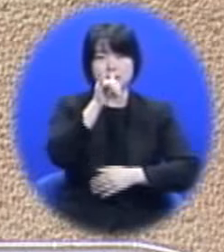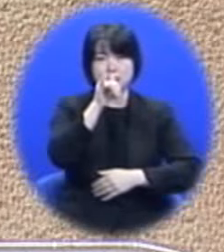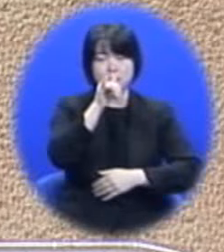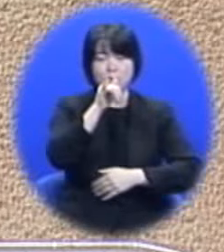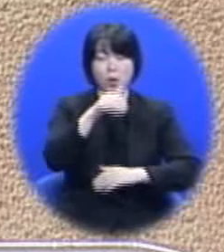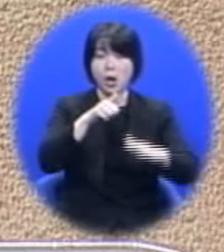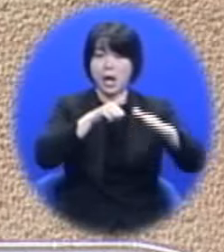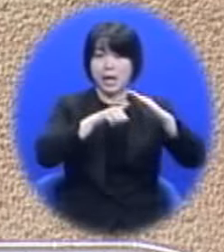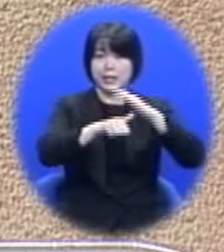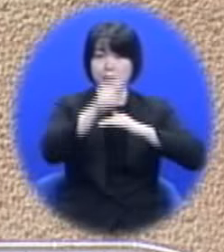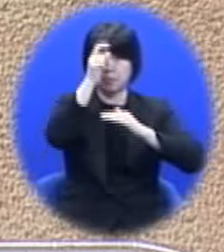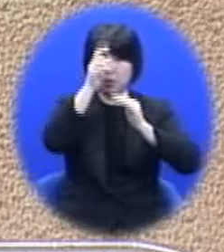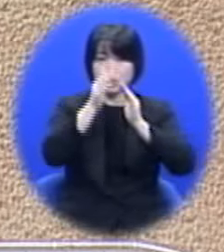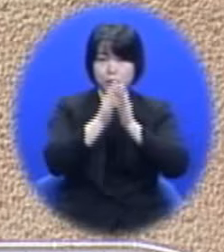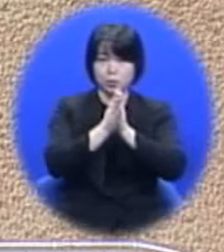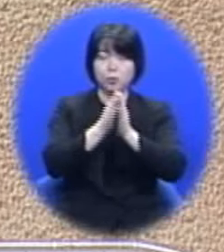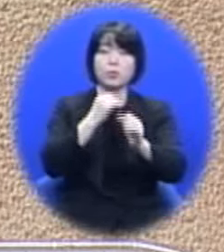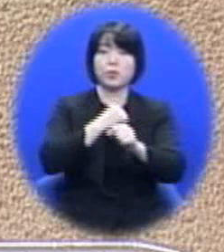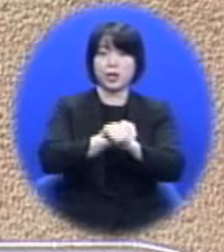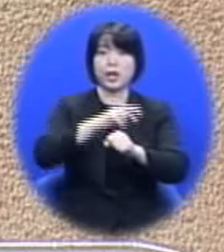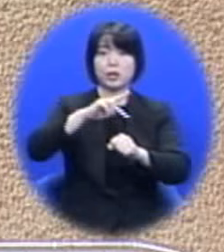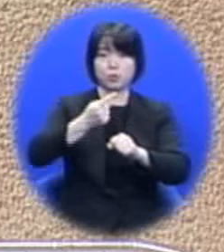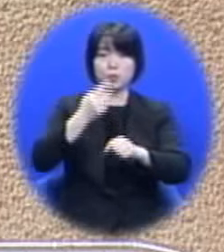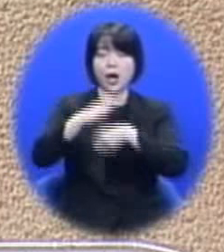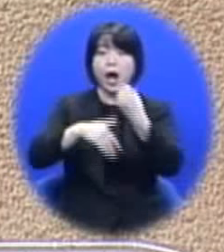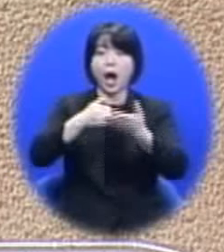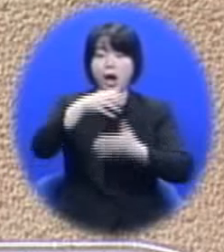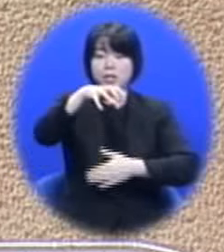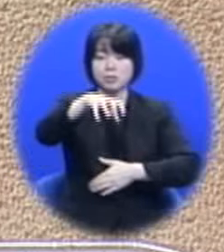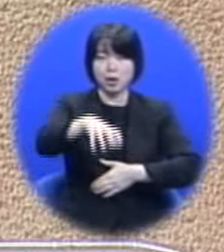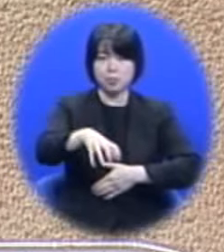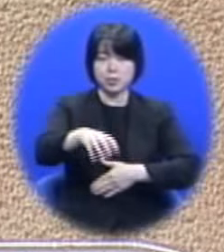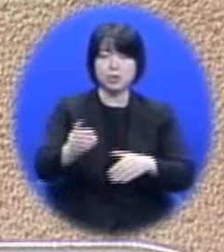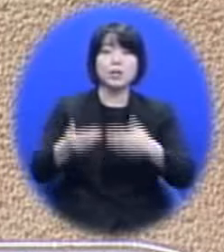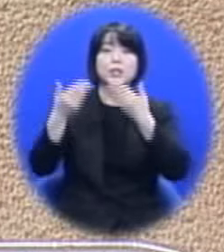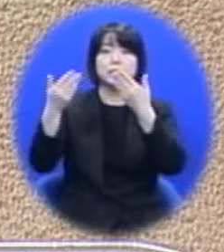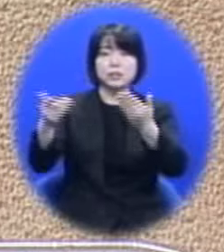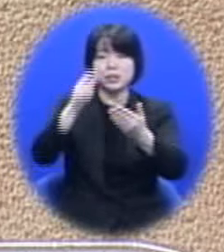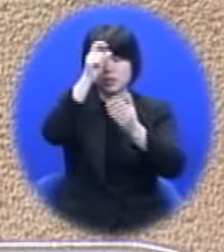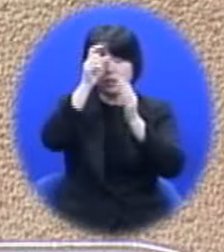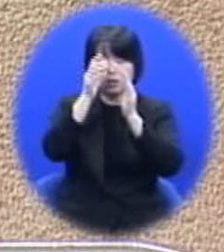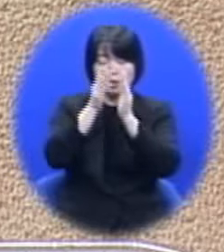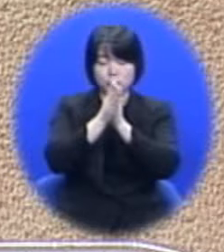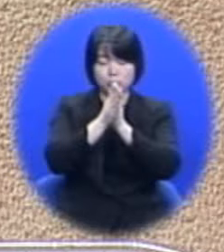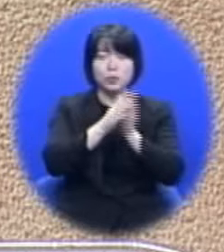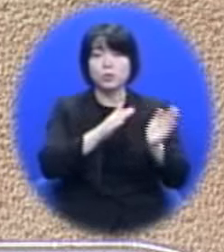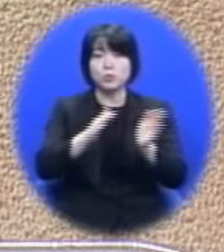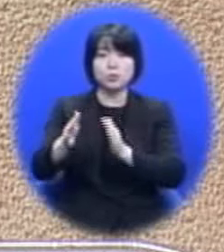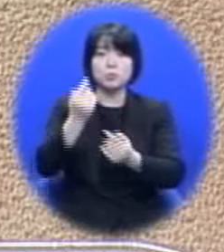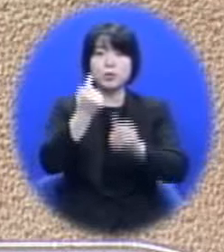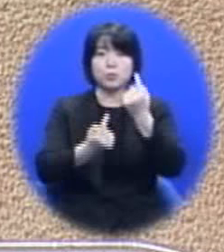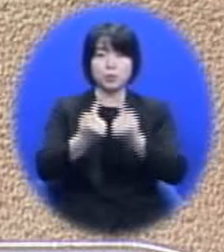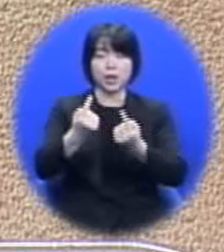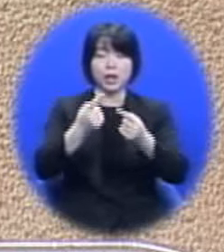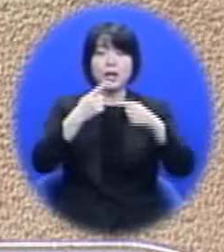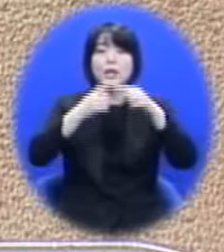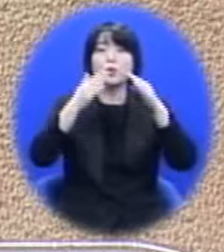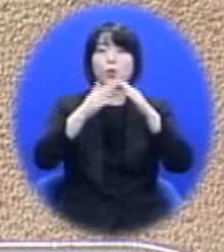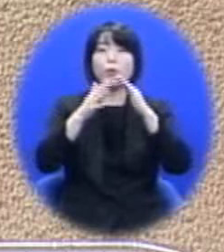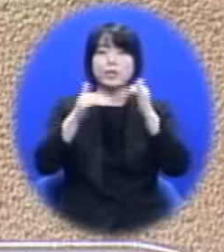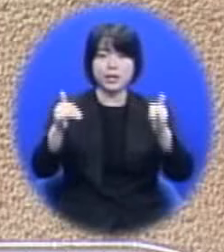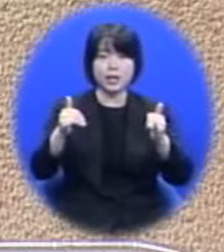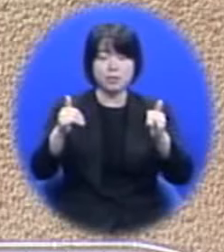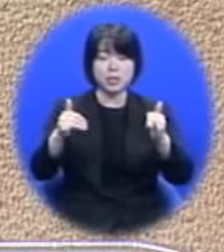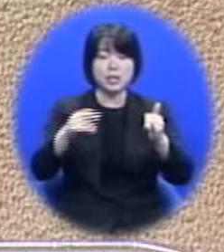대표 기도를 해도 하나님 앞에서 드리는 기도로 기도를 준비하기보다는 교인들이 이 기도를